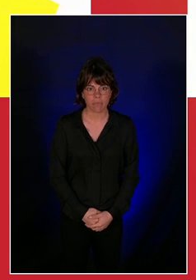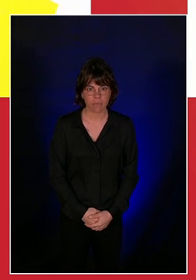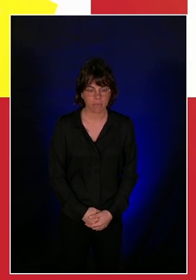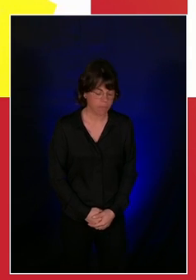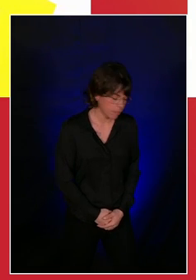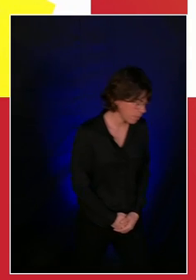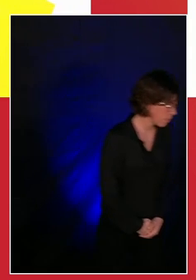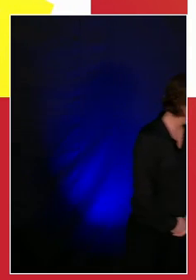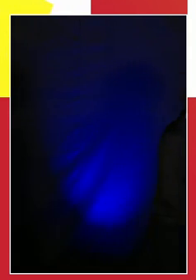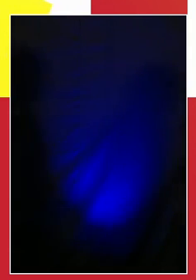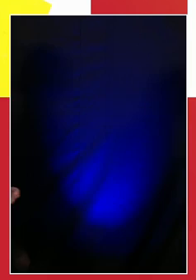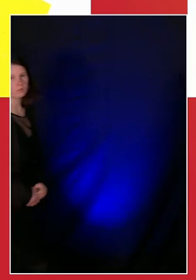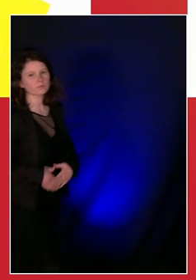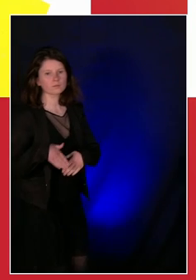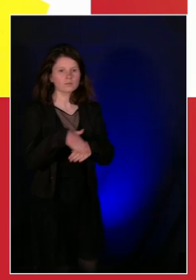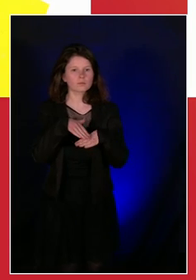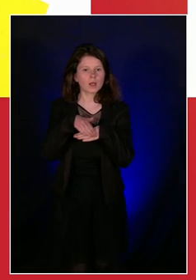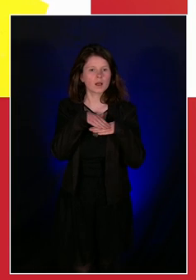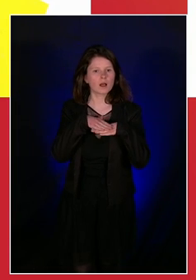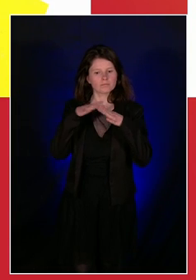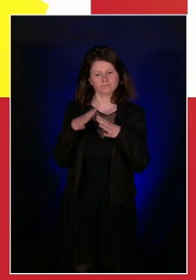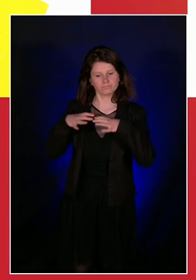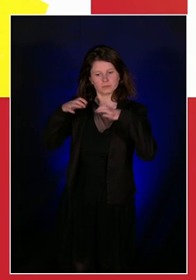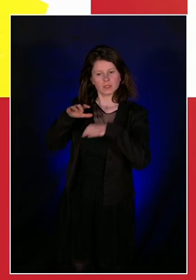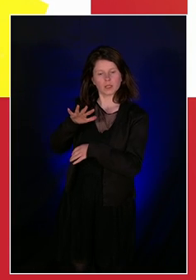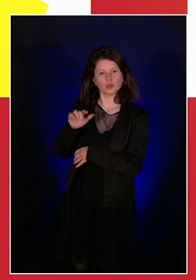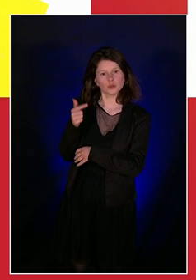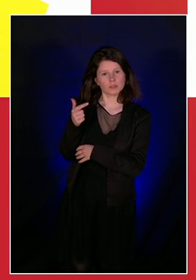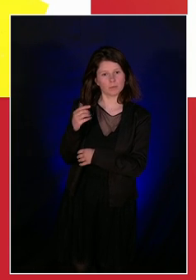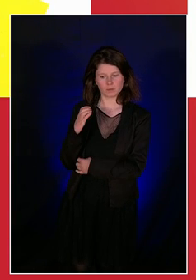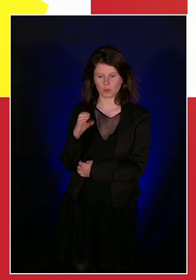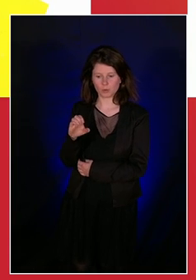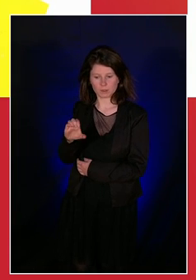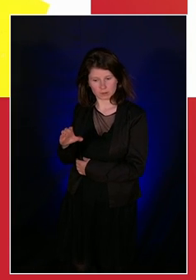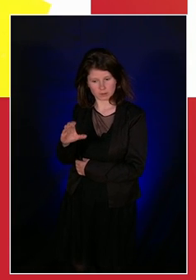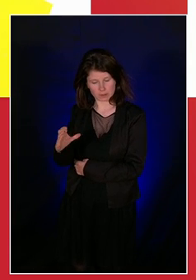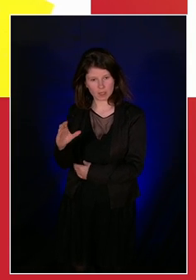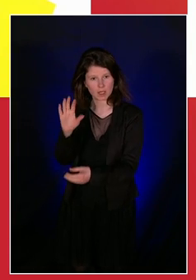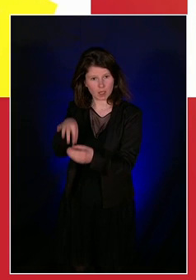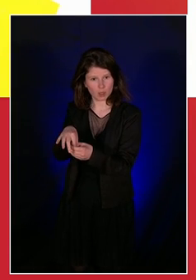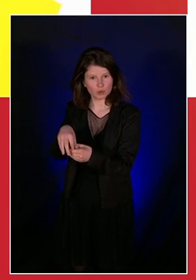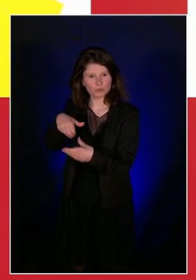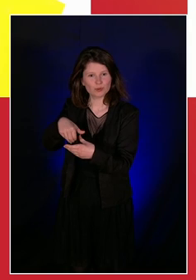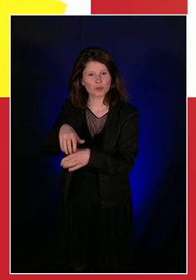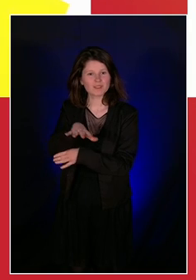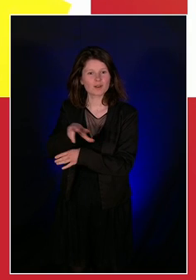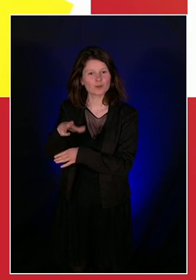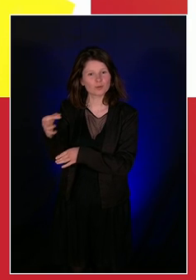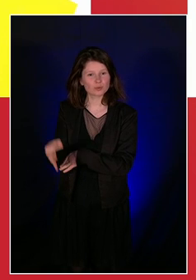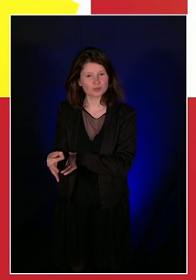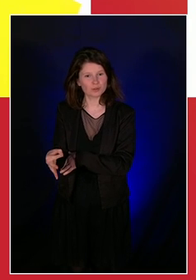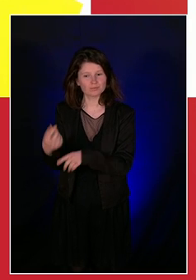rappel la CEC élu au 52e congrès en compté 23 % celle élu au 51e en compté